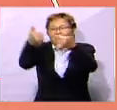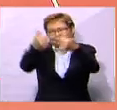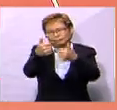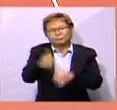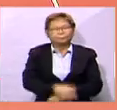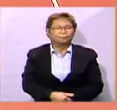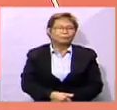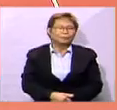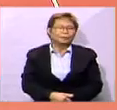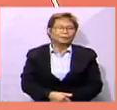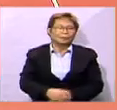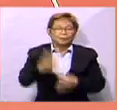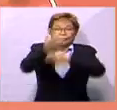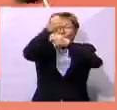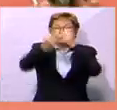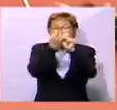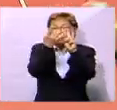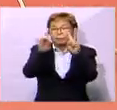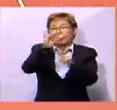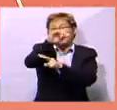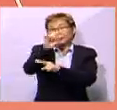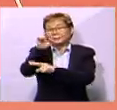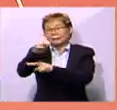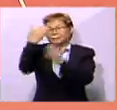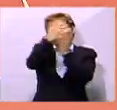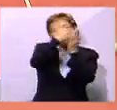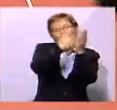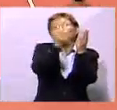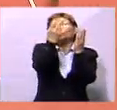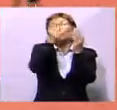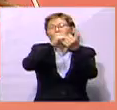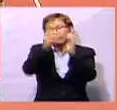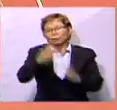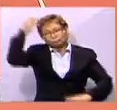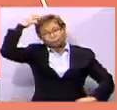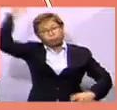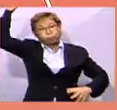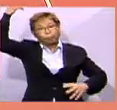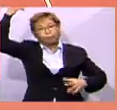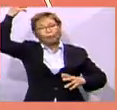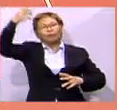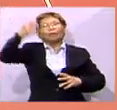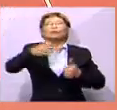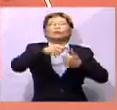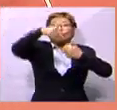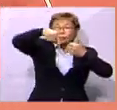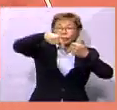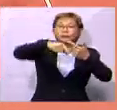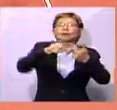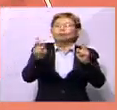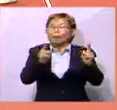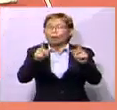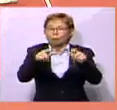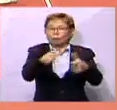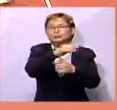Games melalui podium 2018 ISN menyenaraikan 12 atlet sepak takra iaitu acara kuadran regu berpasukan